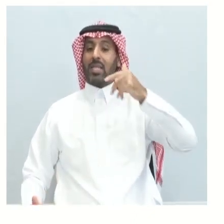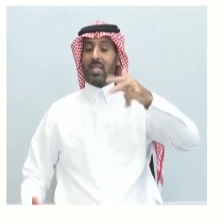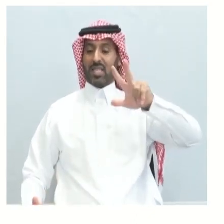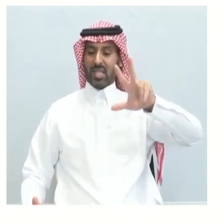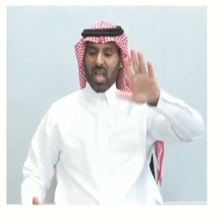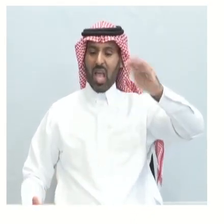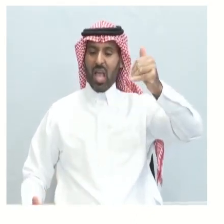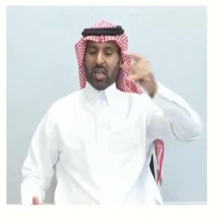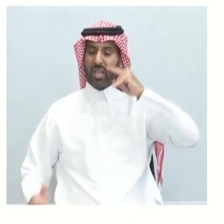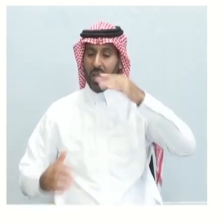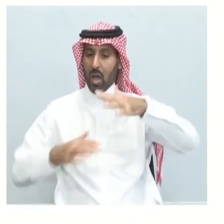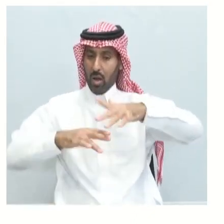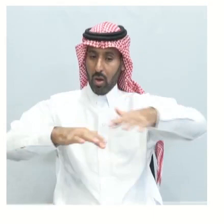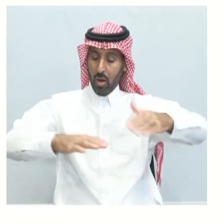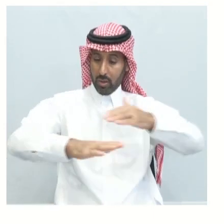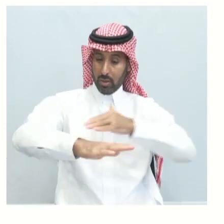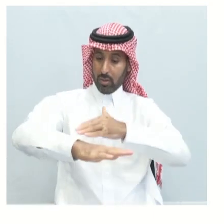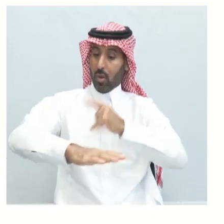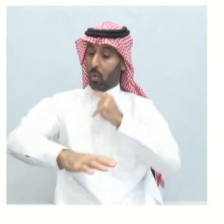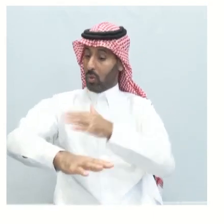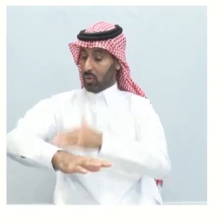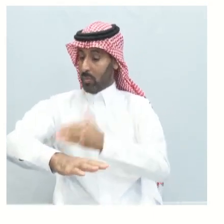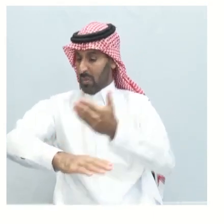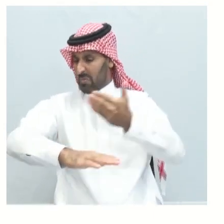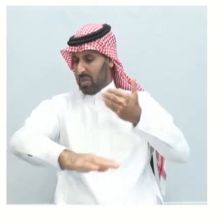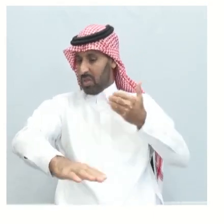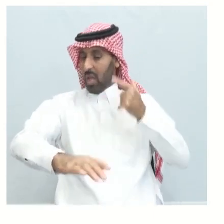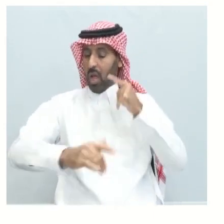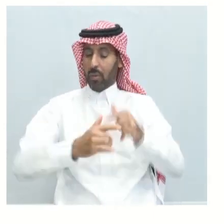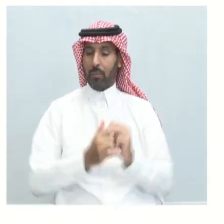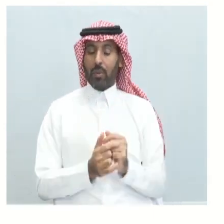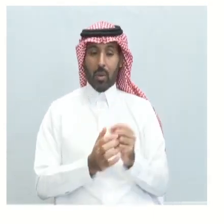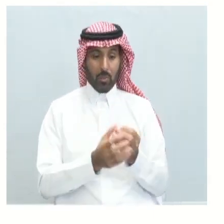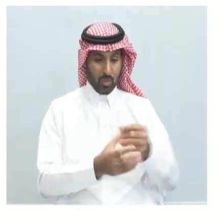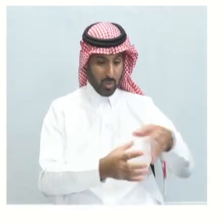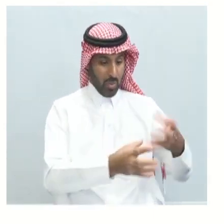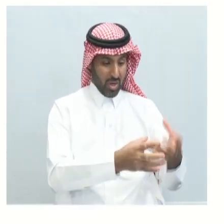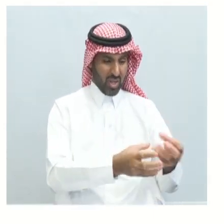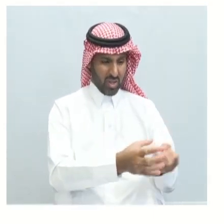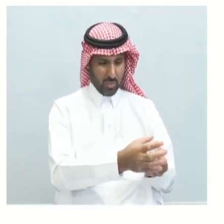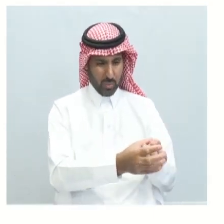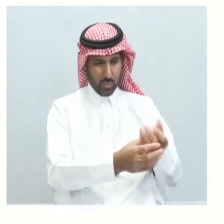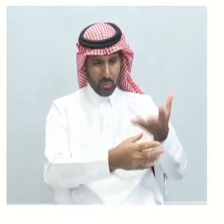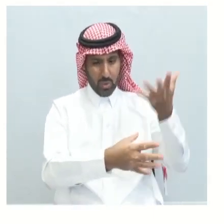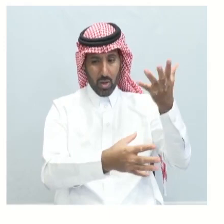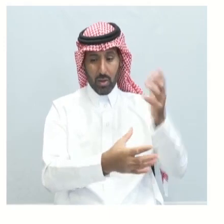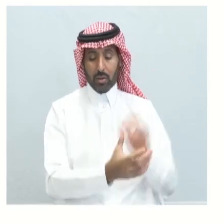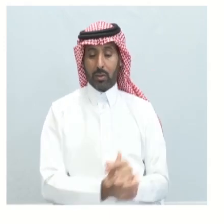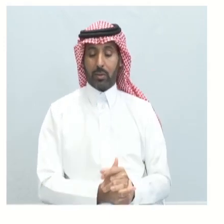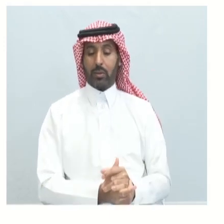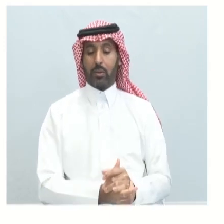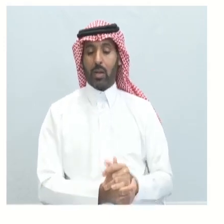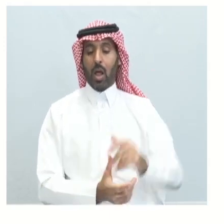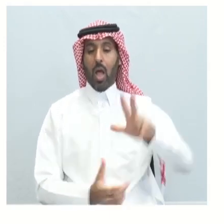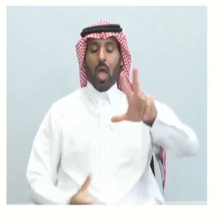الداخليه في مراجعه المفردات لدينا المتبخرات هي عباره عن صخور رسوبيه